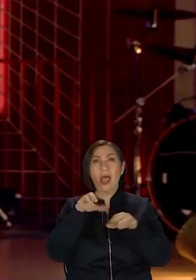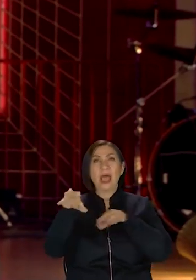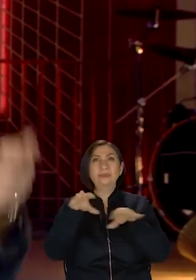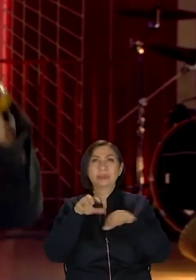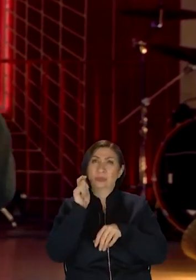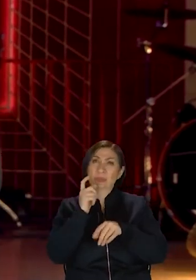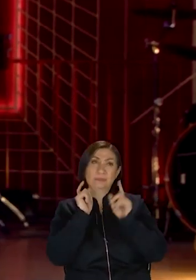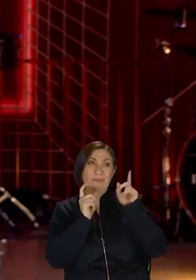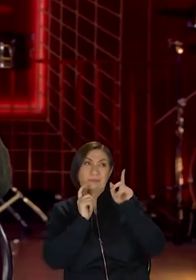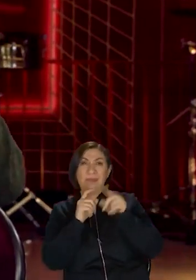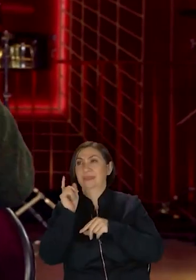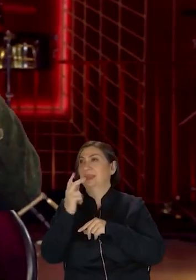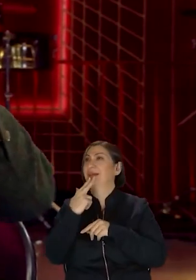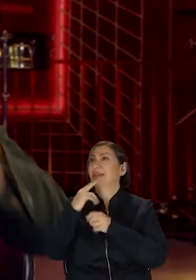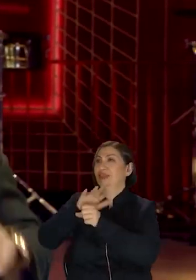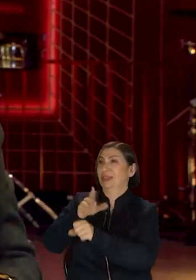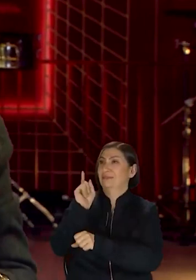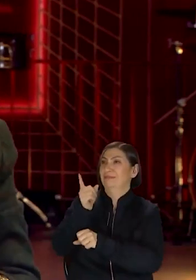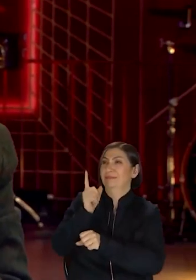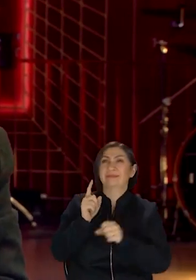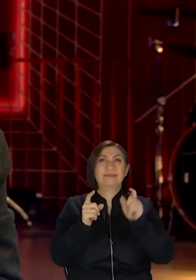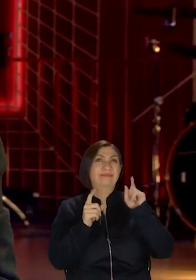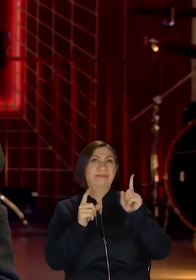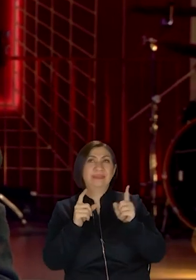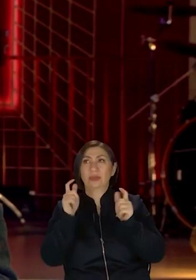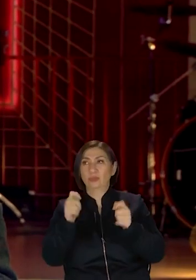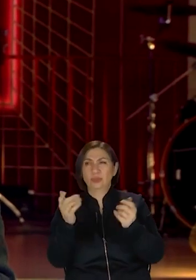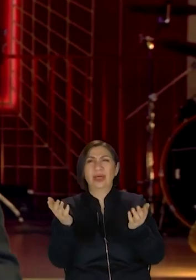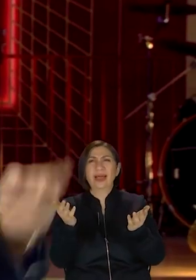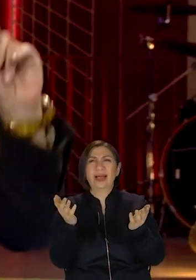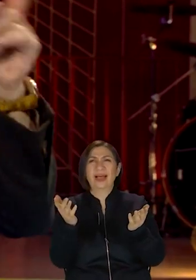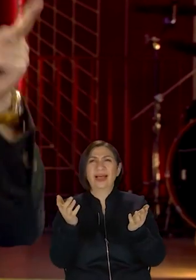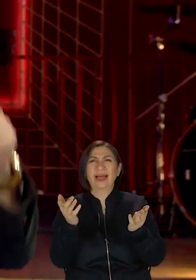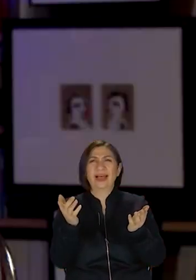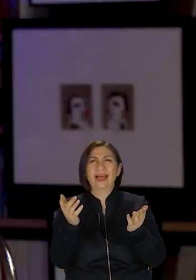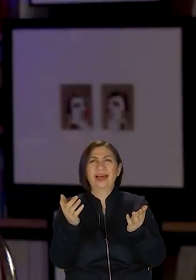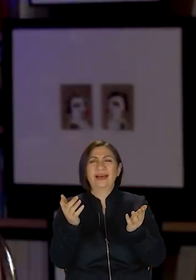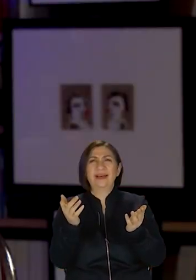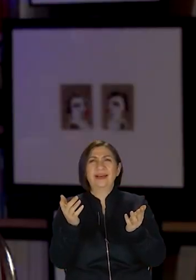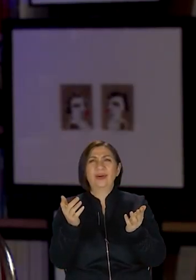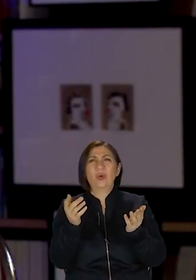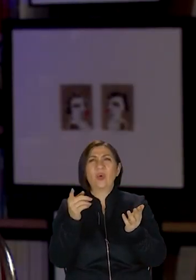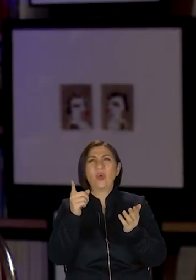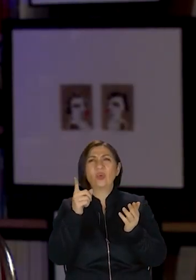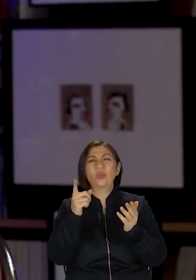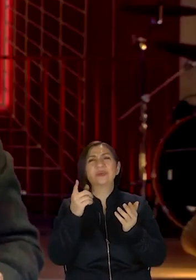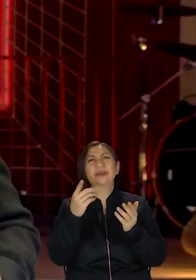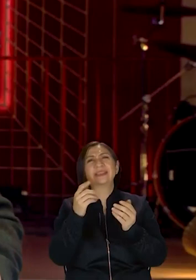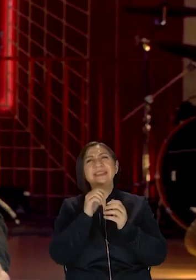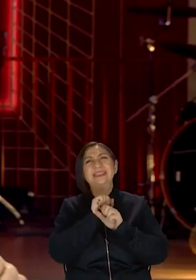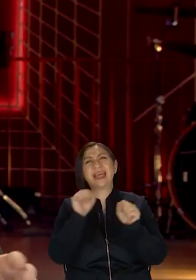Ayrımcılık yapıyorsun. Kadına şiddetten yanasın. Şuna bilmem ne yapıyorsun falan filan. Onun kurbanı